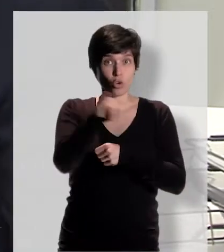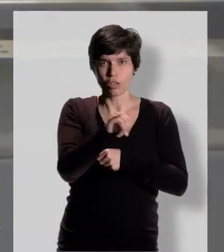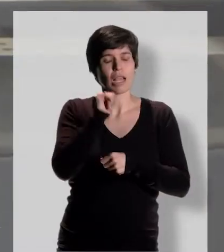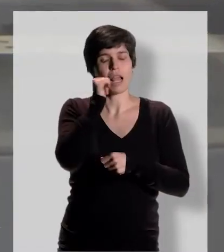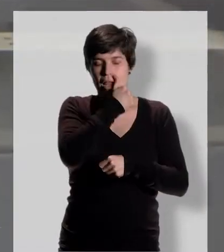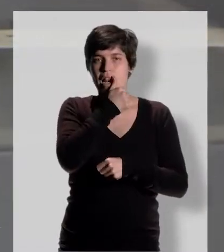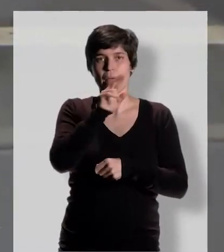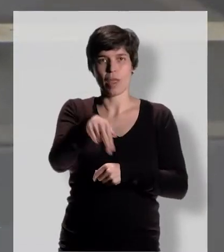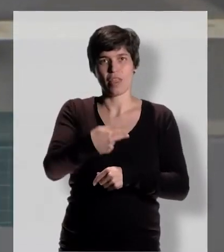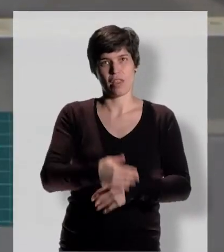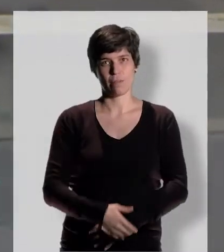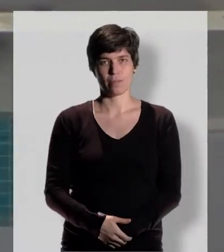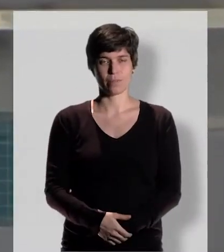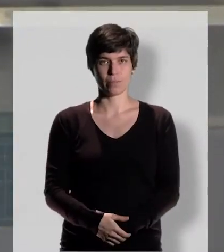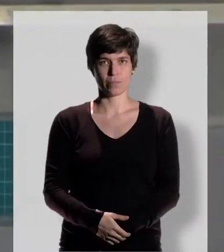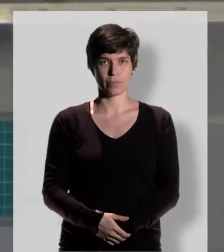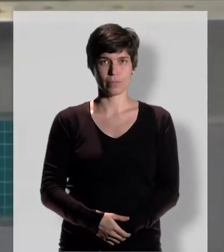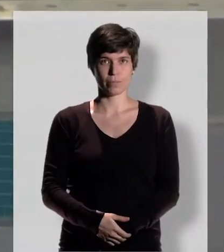sector clave.